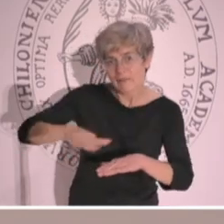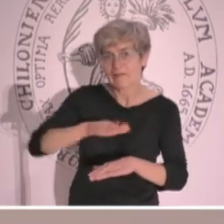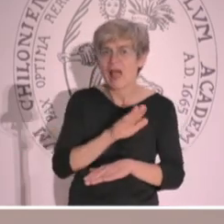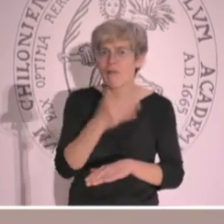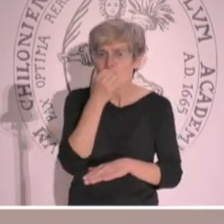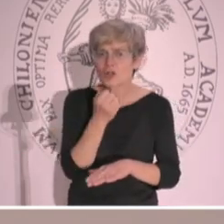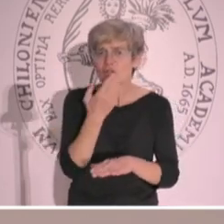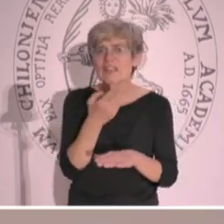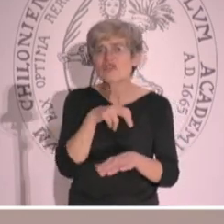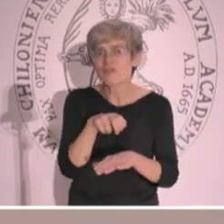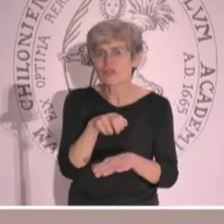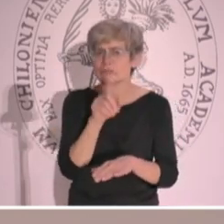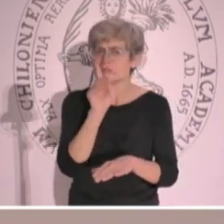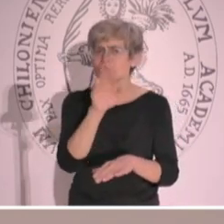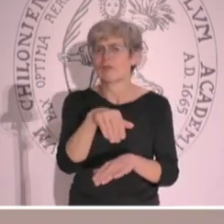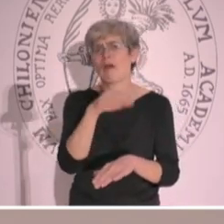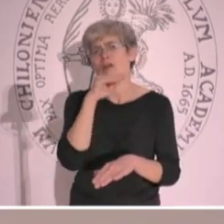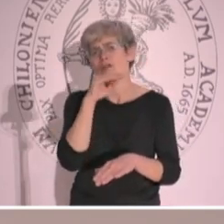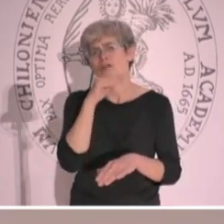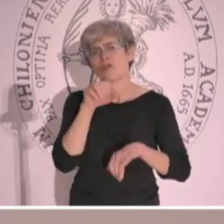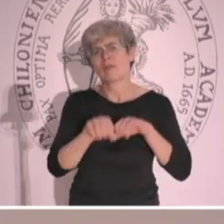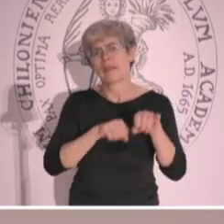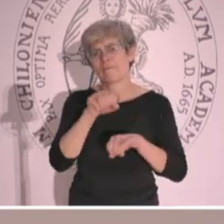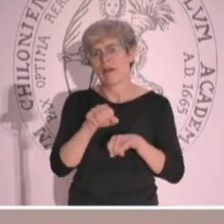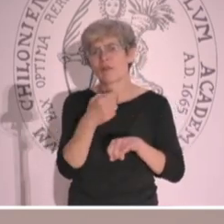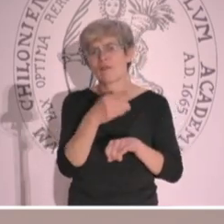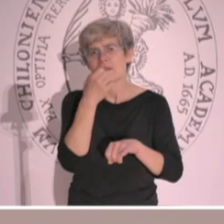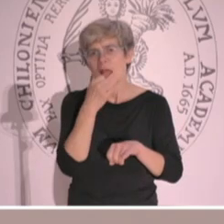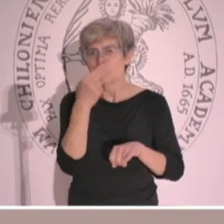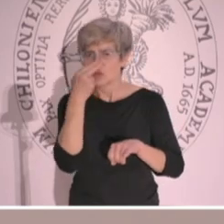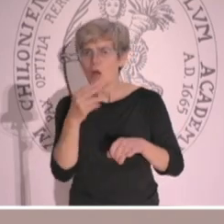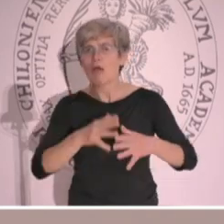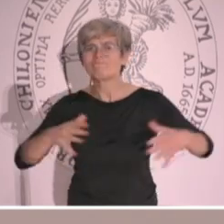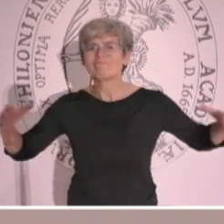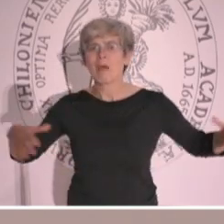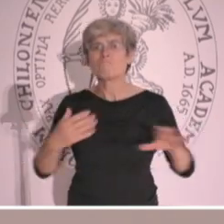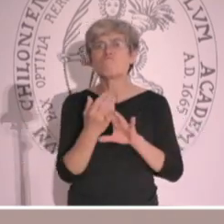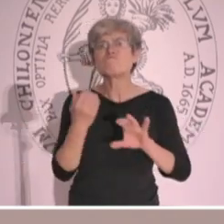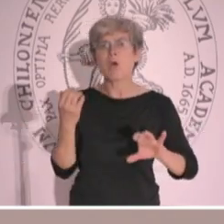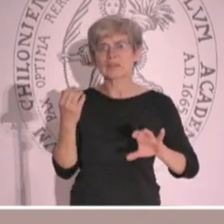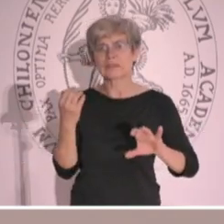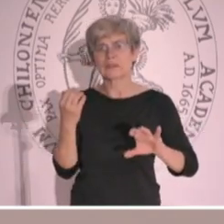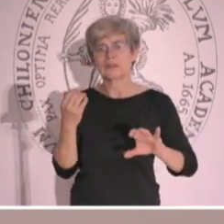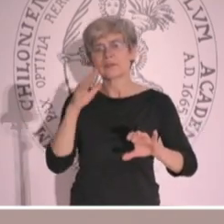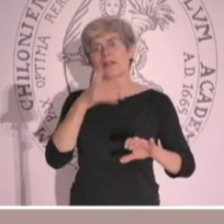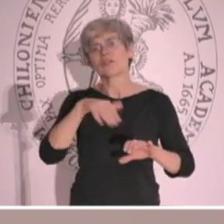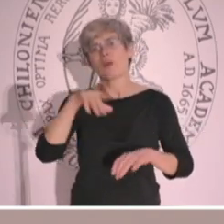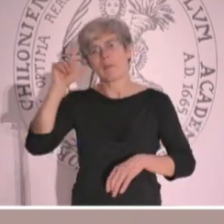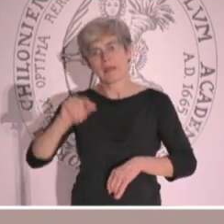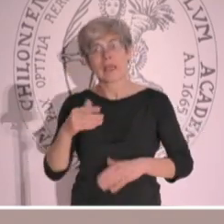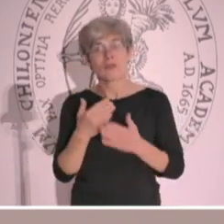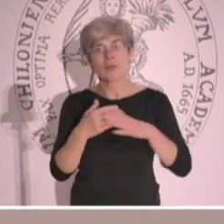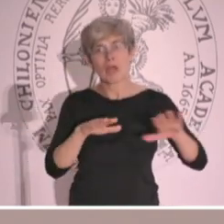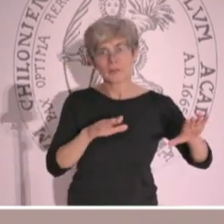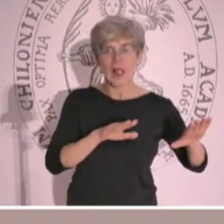oder in Busentfernung, dann wird es noch ein bisschen günstiger und man kann tolle Stadtteile wie zum Beispiel Garden auf dem Ostufer, wo sich sehr, sehr viel tut